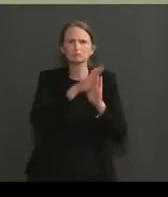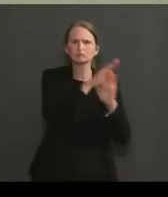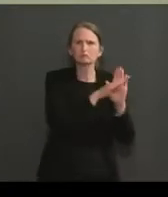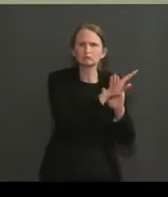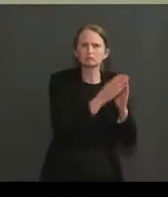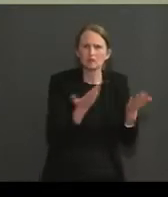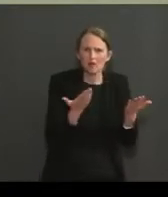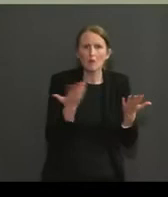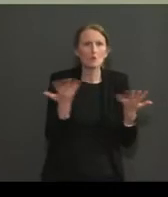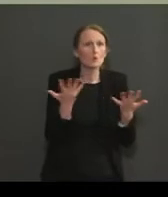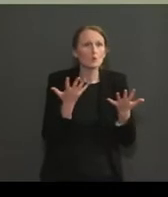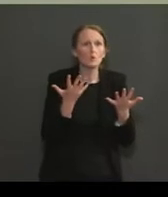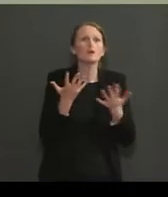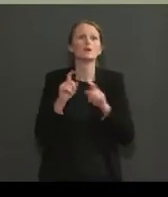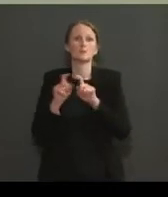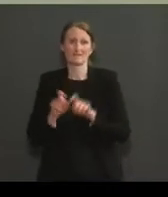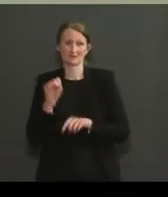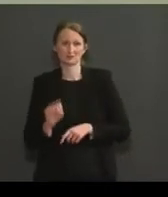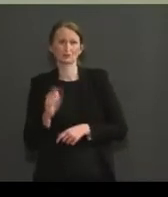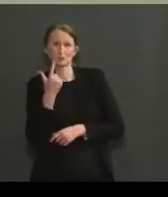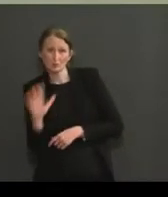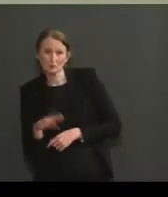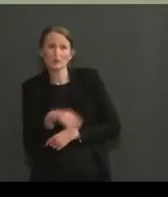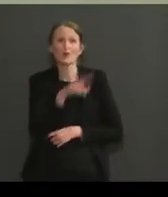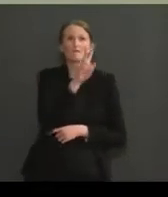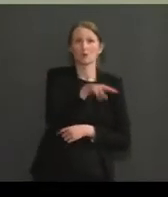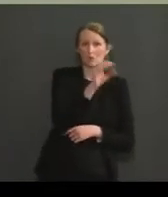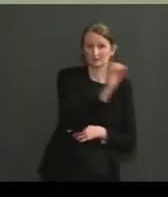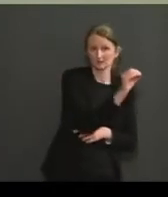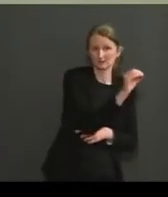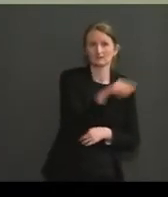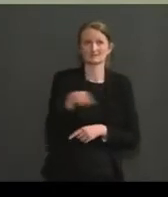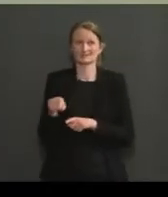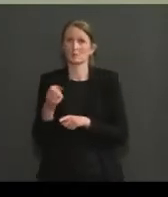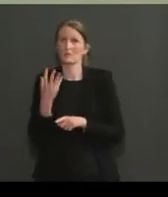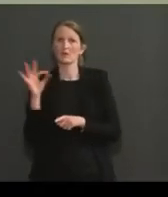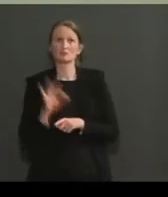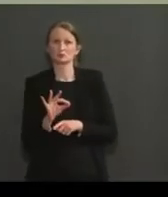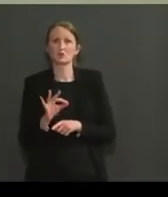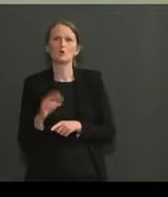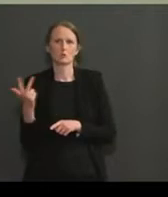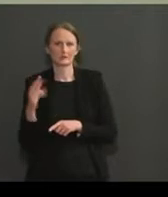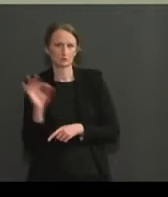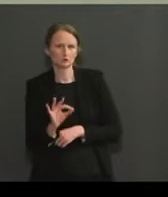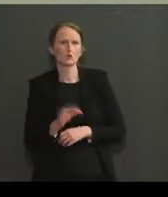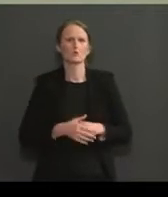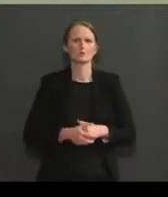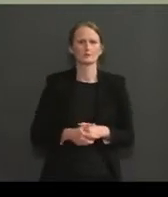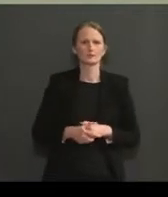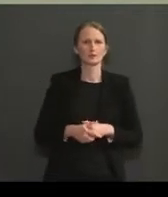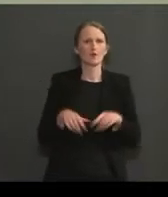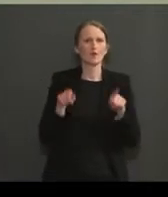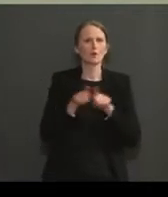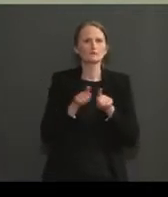en Flandre occidentale, 8%, dans le Brabant flamand et dans le Limbourg, 4 et